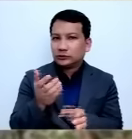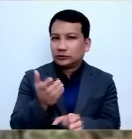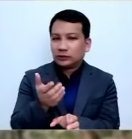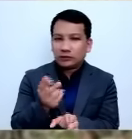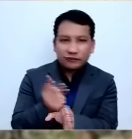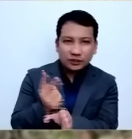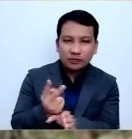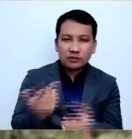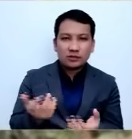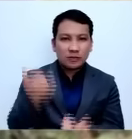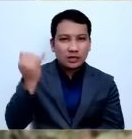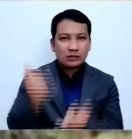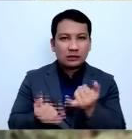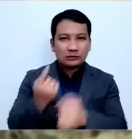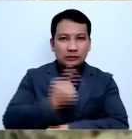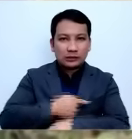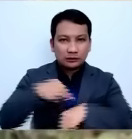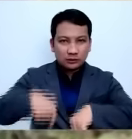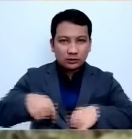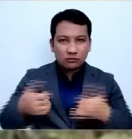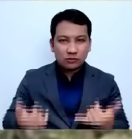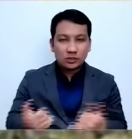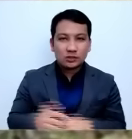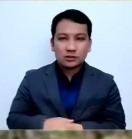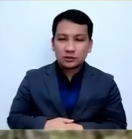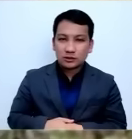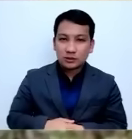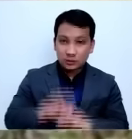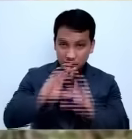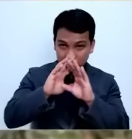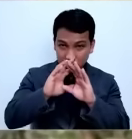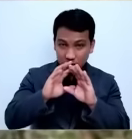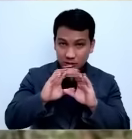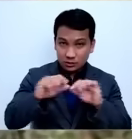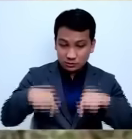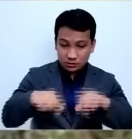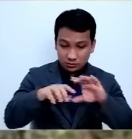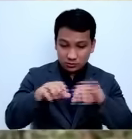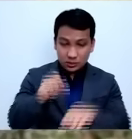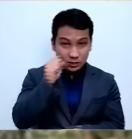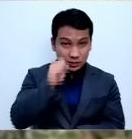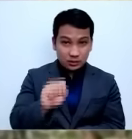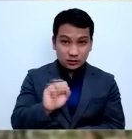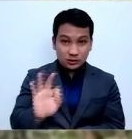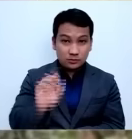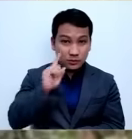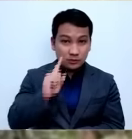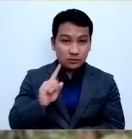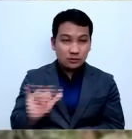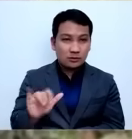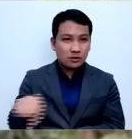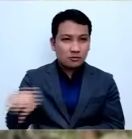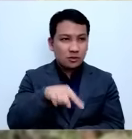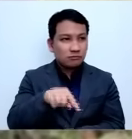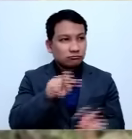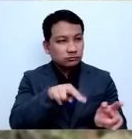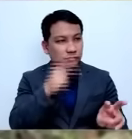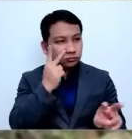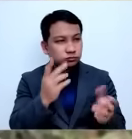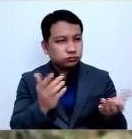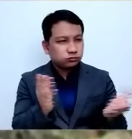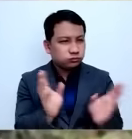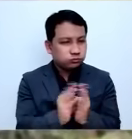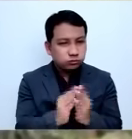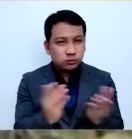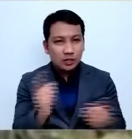na ang huling araw ng pagdalo ni Pangulong Bongbong Marcos sa APEC Summit dito sa San Francisco, kung saan tinutukan ng mga leaders ang